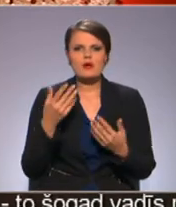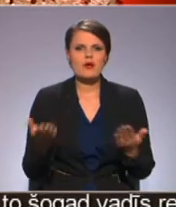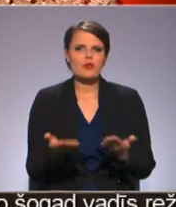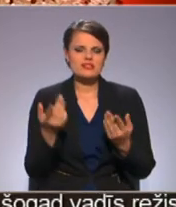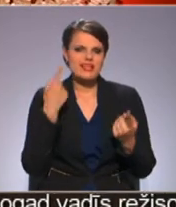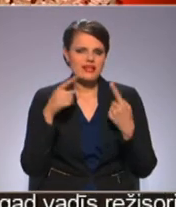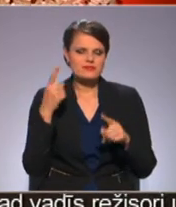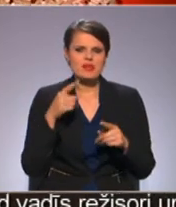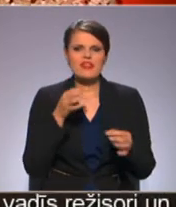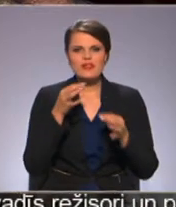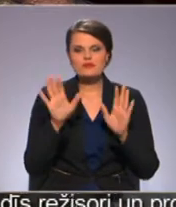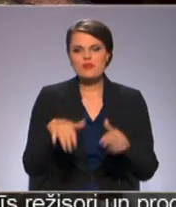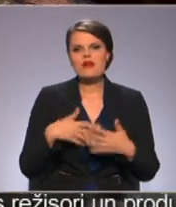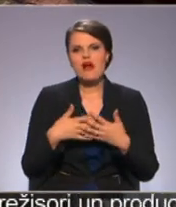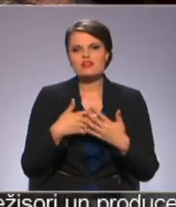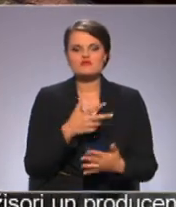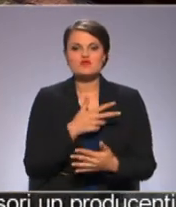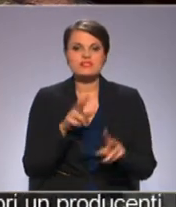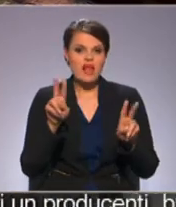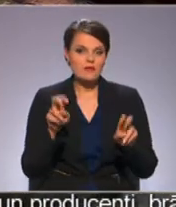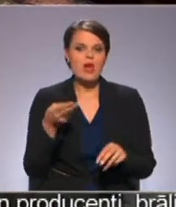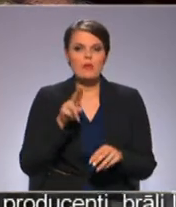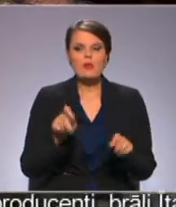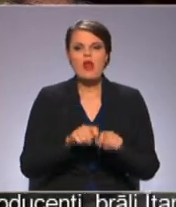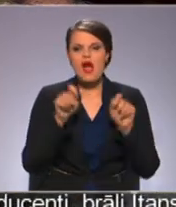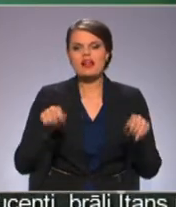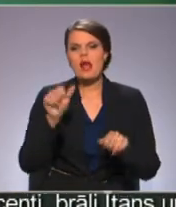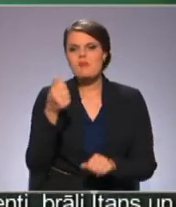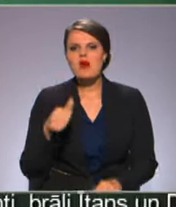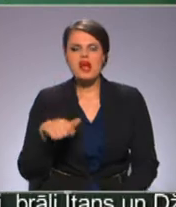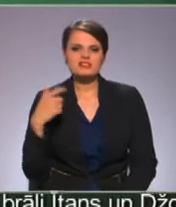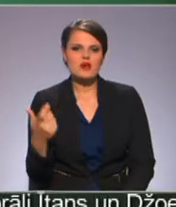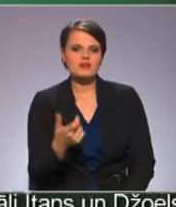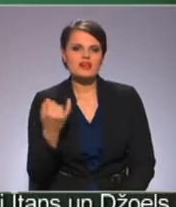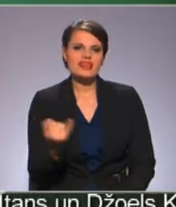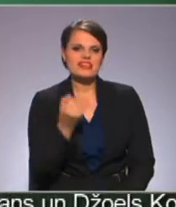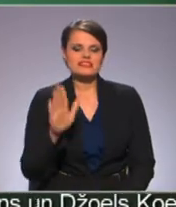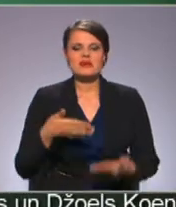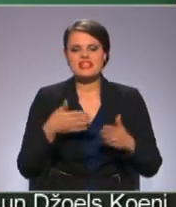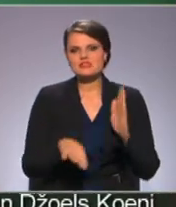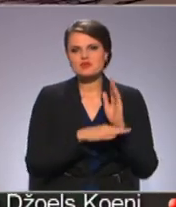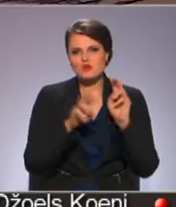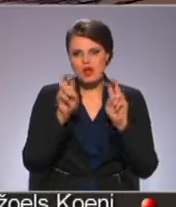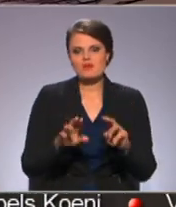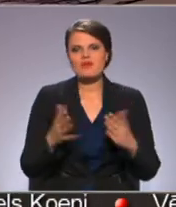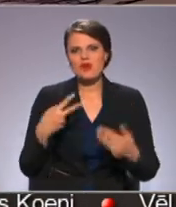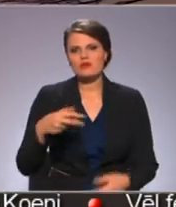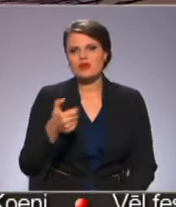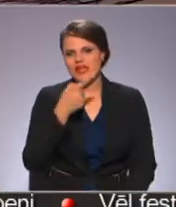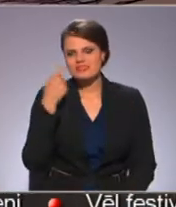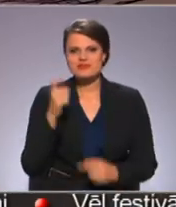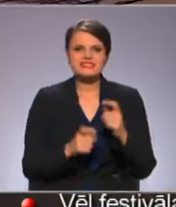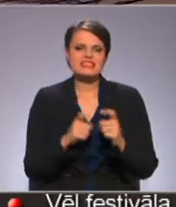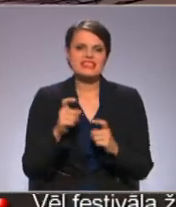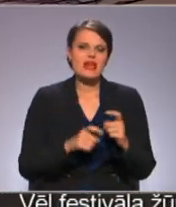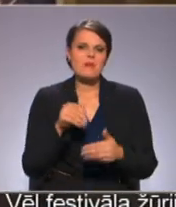aktuālām sociālpolitiskām tēmām, gan atklāja mākslinieki interesi par, piemēram, sava dzimtas koka pētniecību vai 20. Gadsimta strīdīgiem